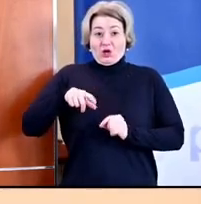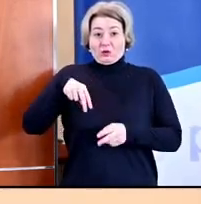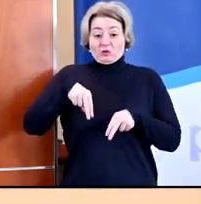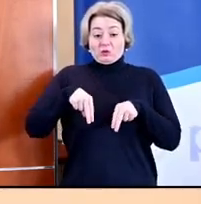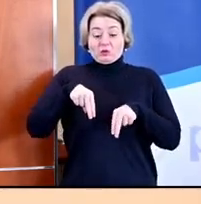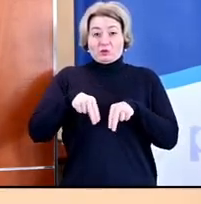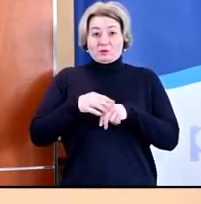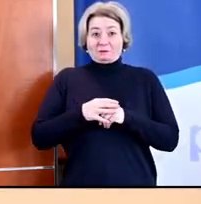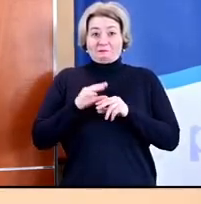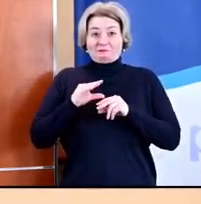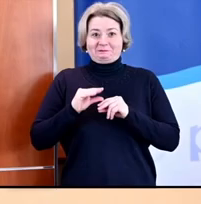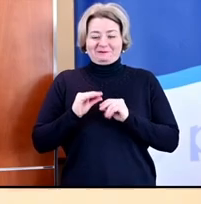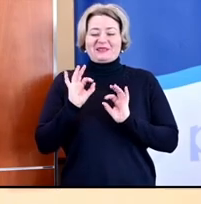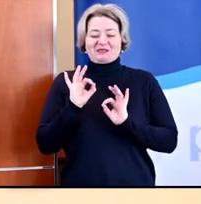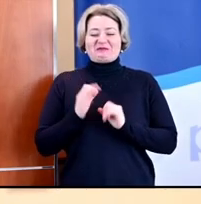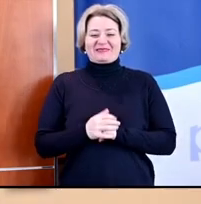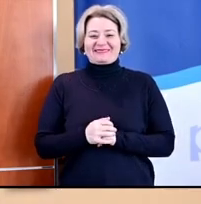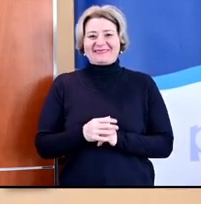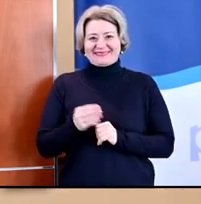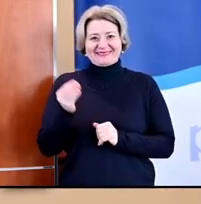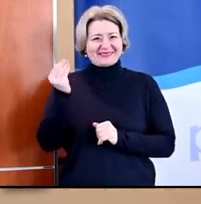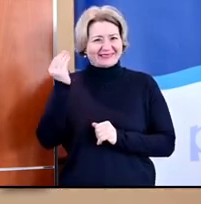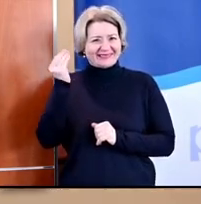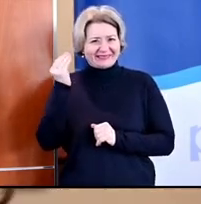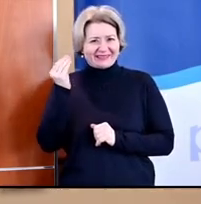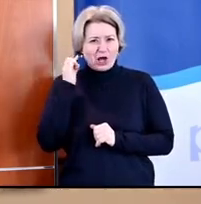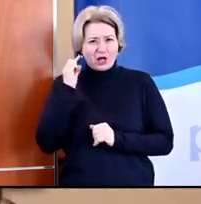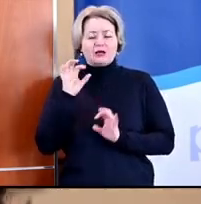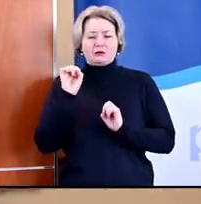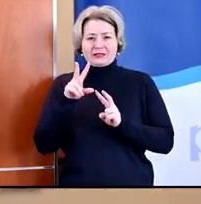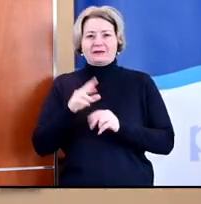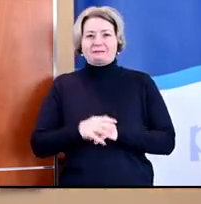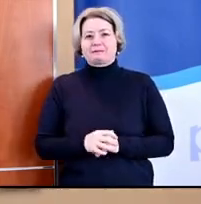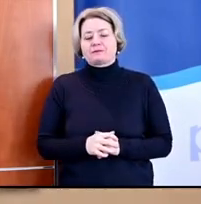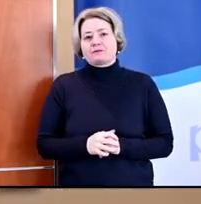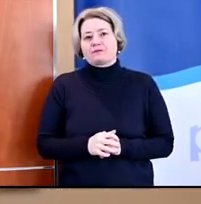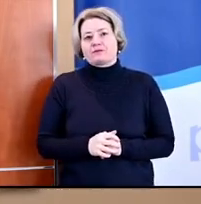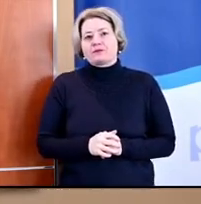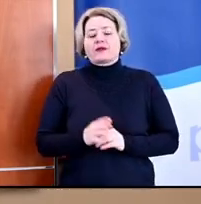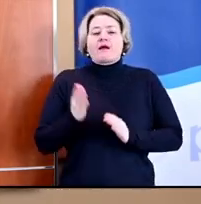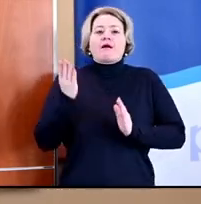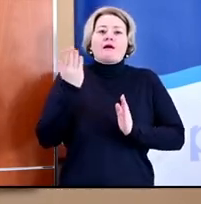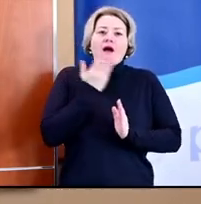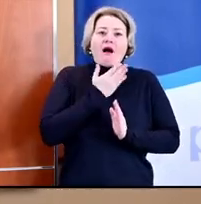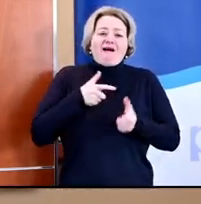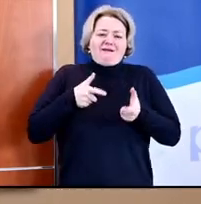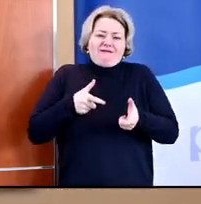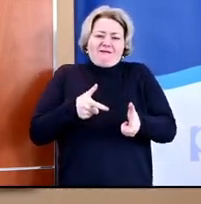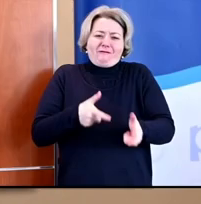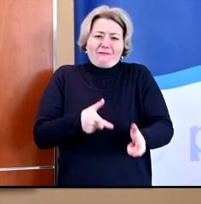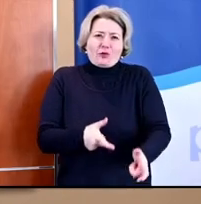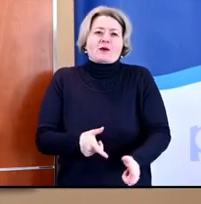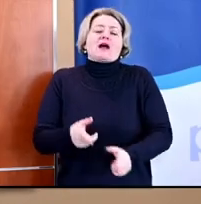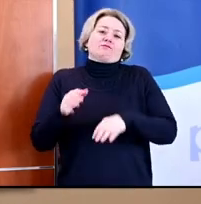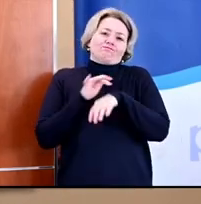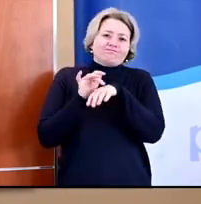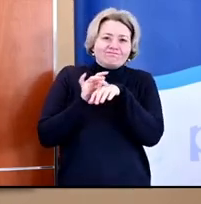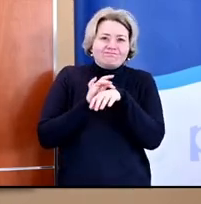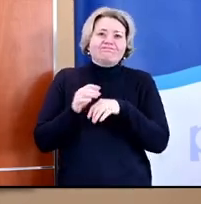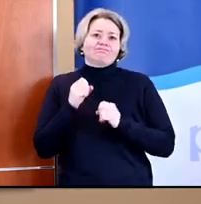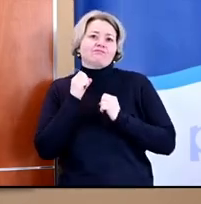hopp így jó most lehet hallani jó ha esetleg néha fúrnak akkor majd föemelem a hangomat